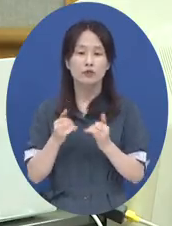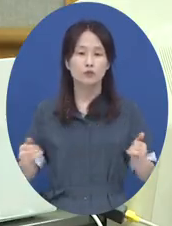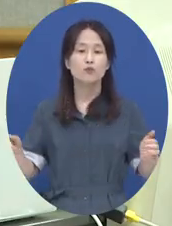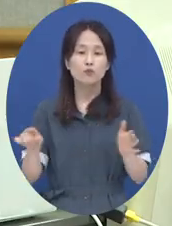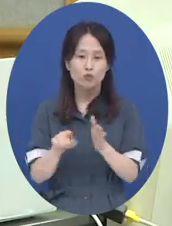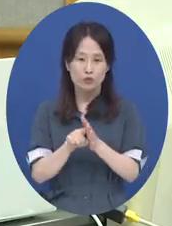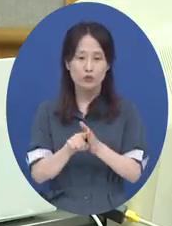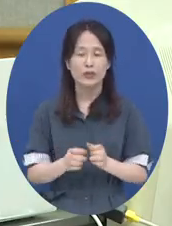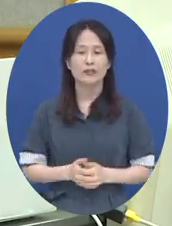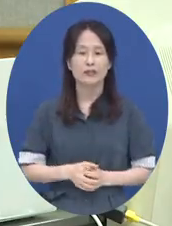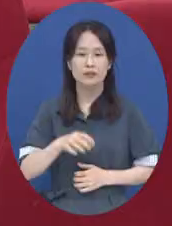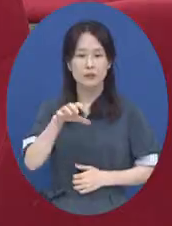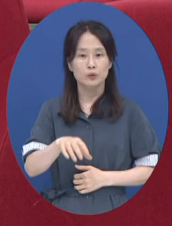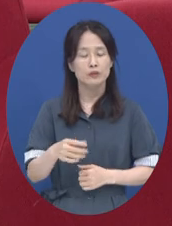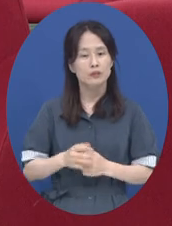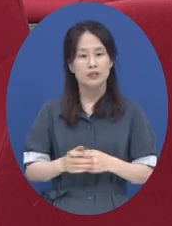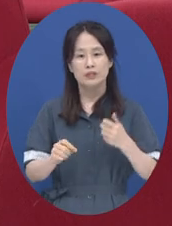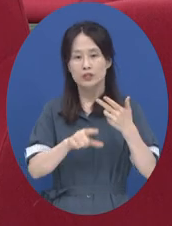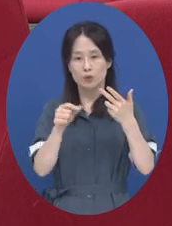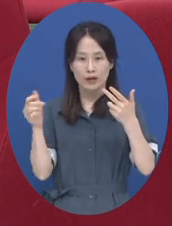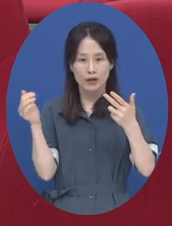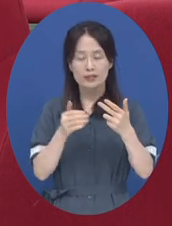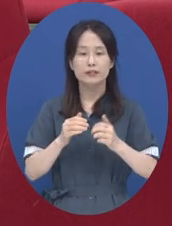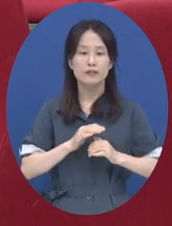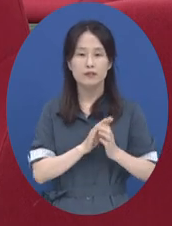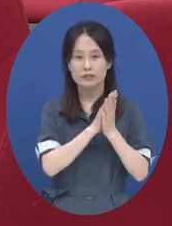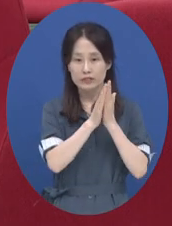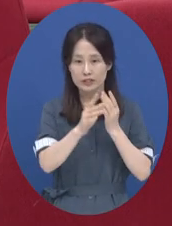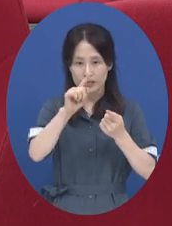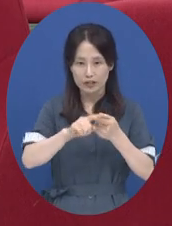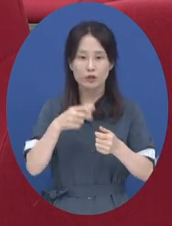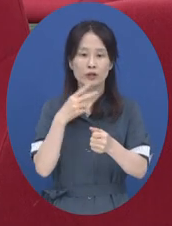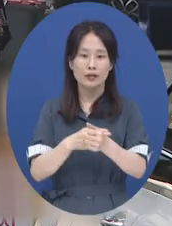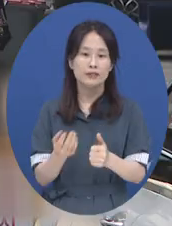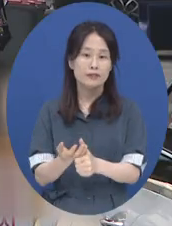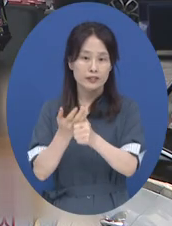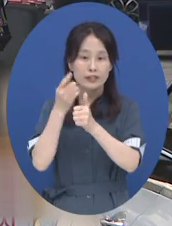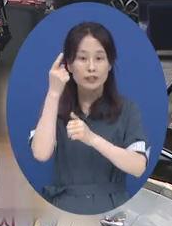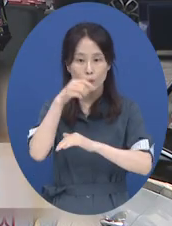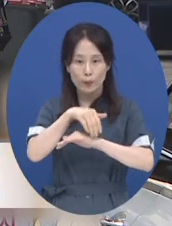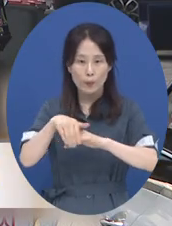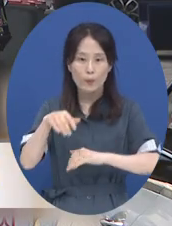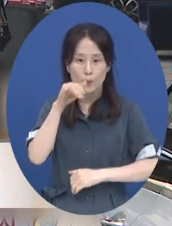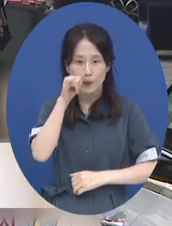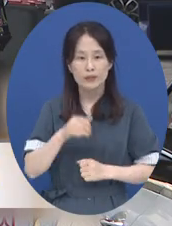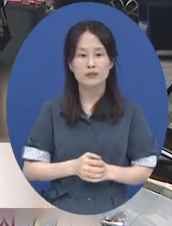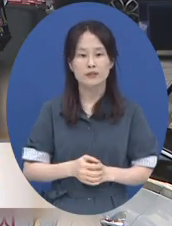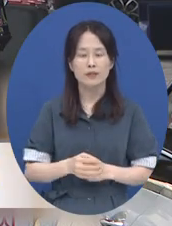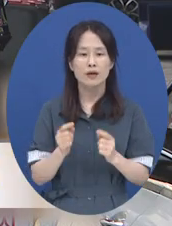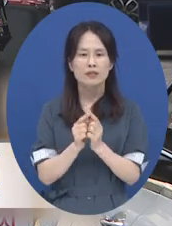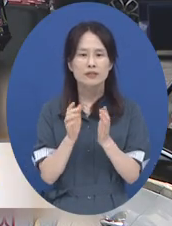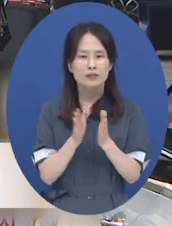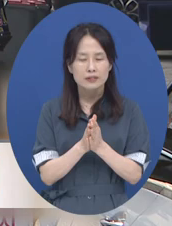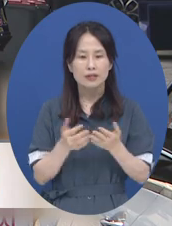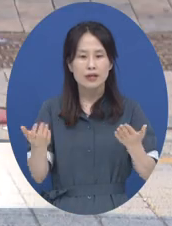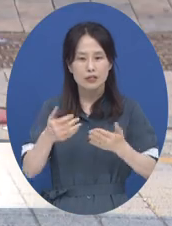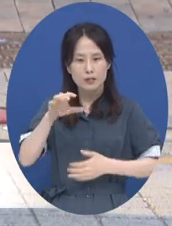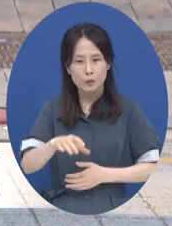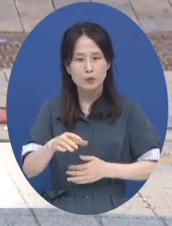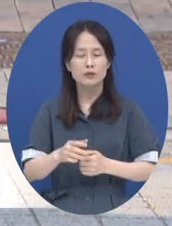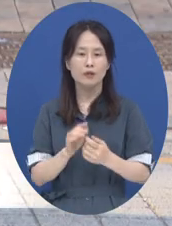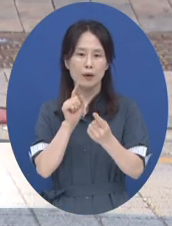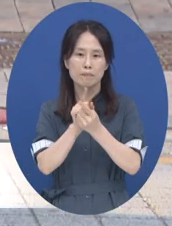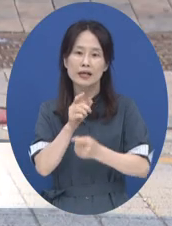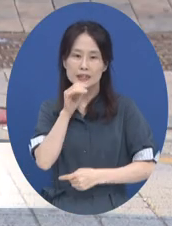양성 과정에선 다음 달까지 순차적으로 강사를 양성해 나갈 예정. 교육에선 실제 현장에서 근무하면서 마주할